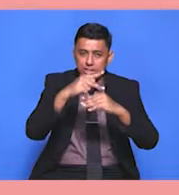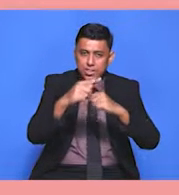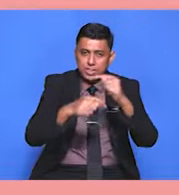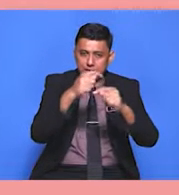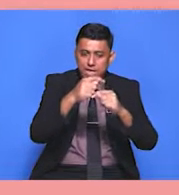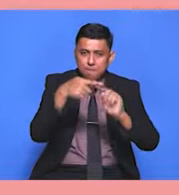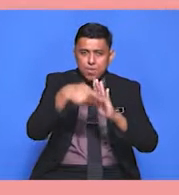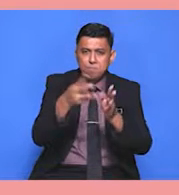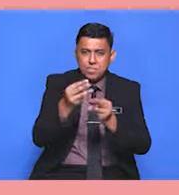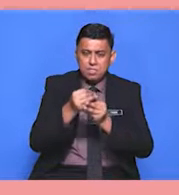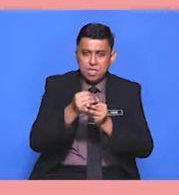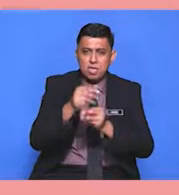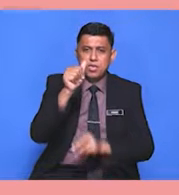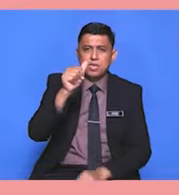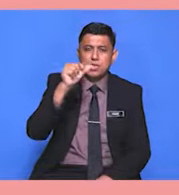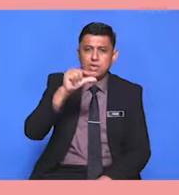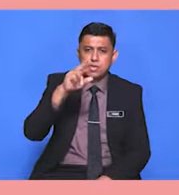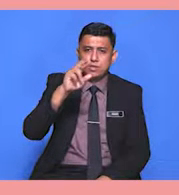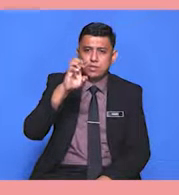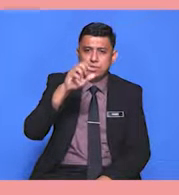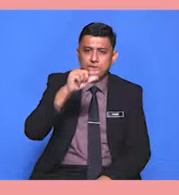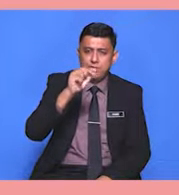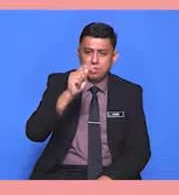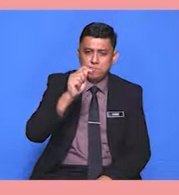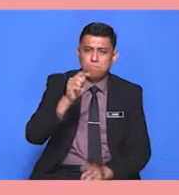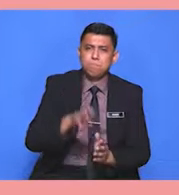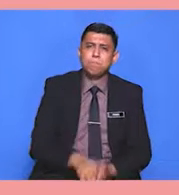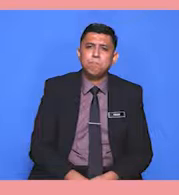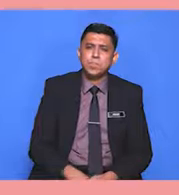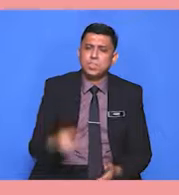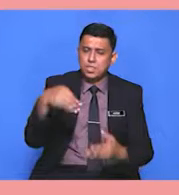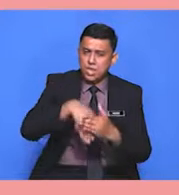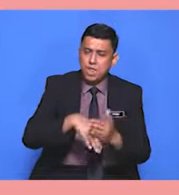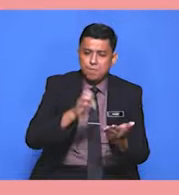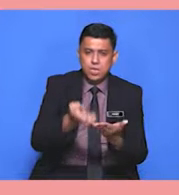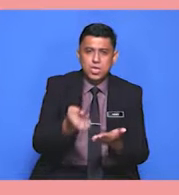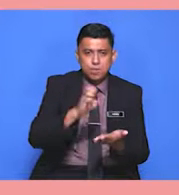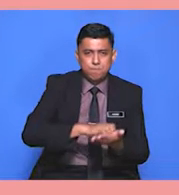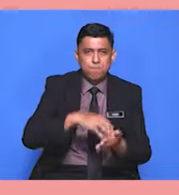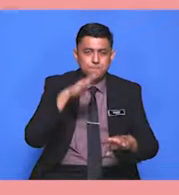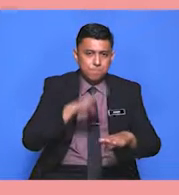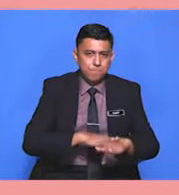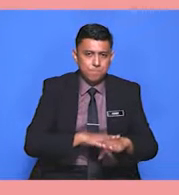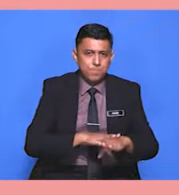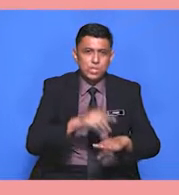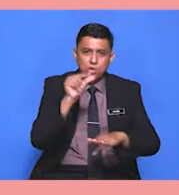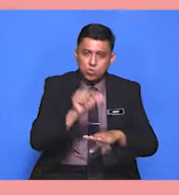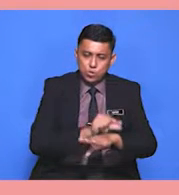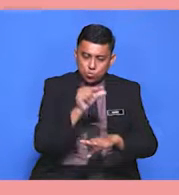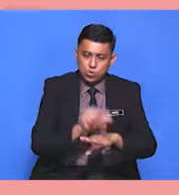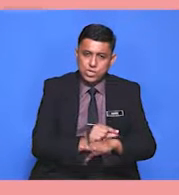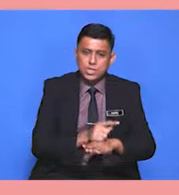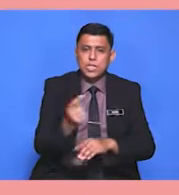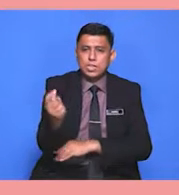permintaan aggregate dalam sebuah ekonomi yang berada pada guna tenaga